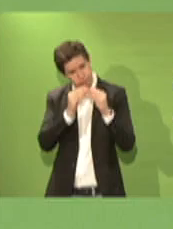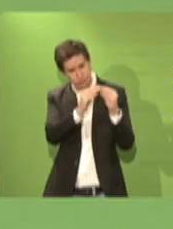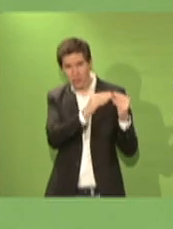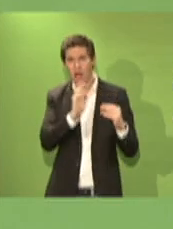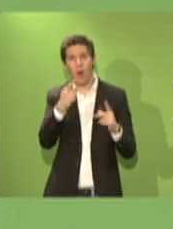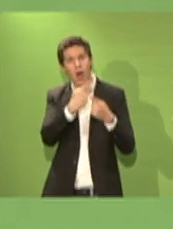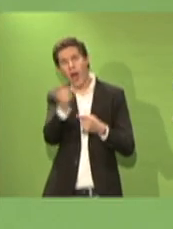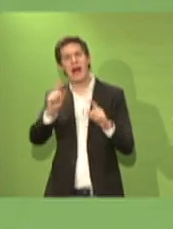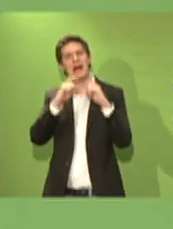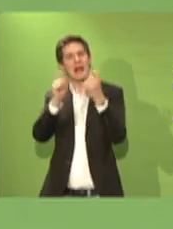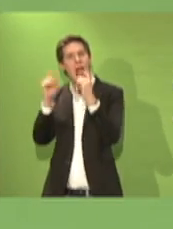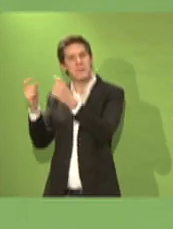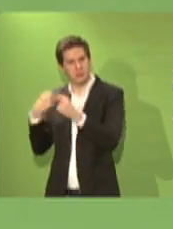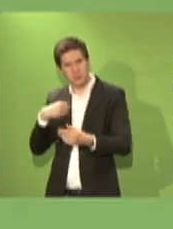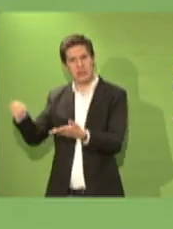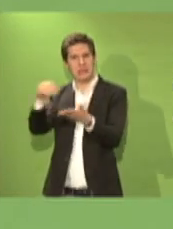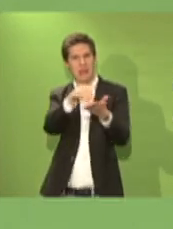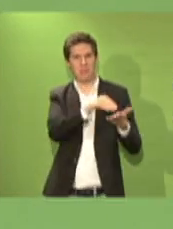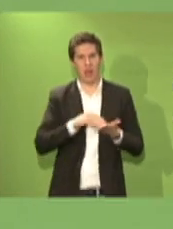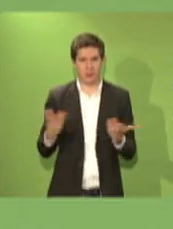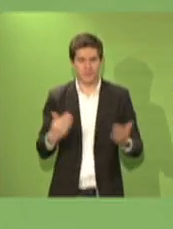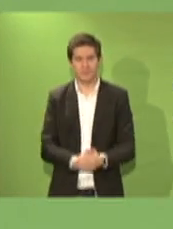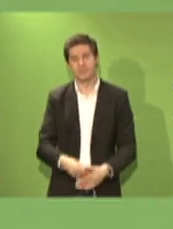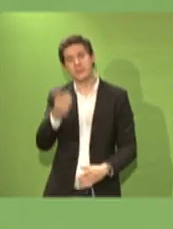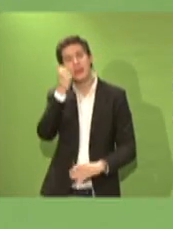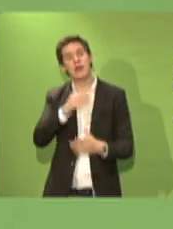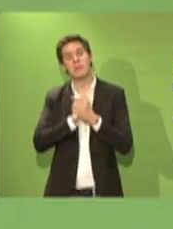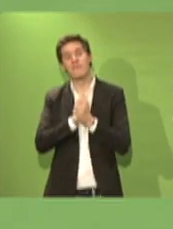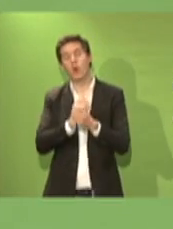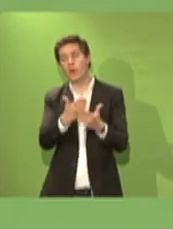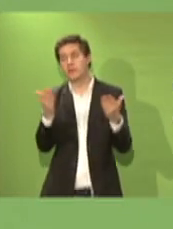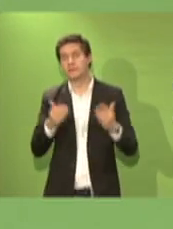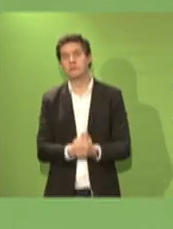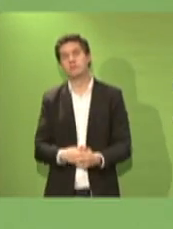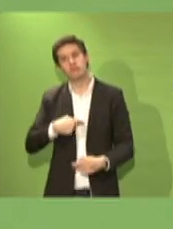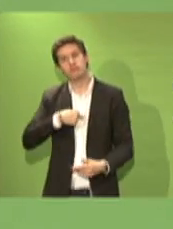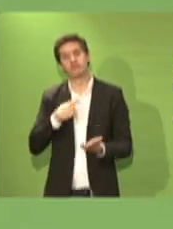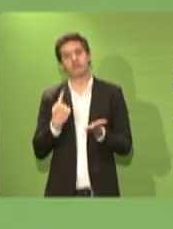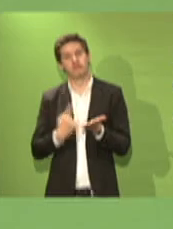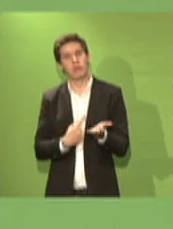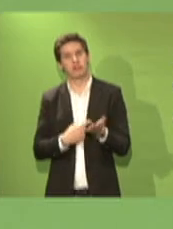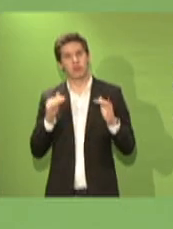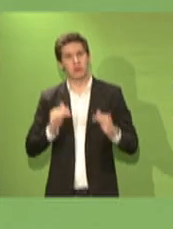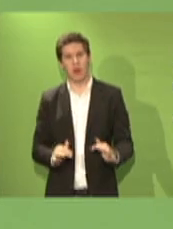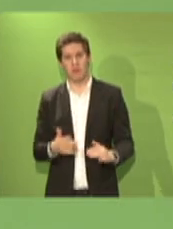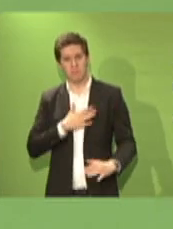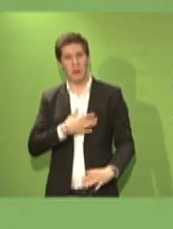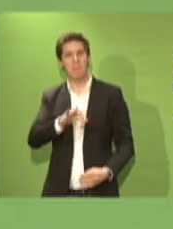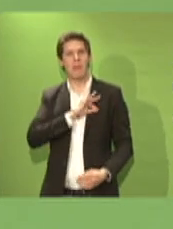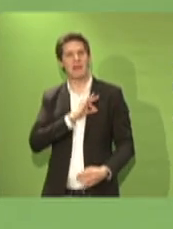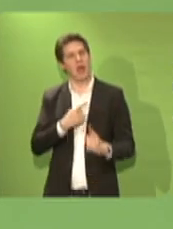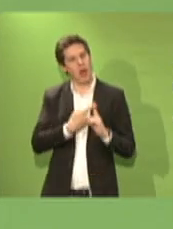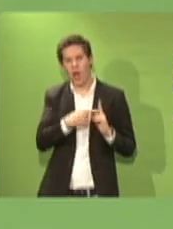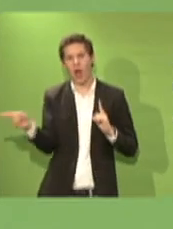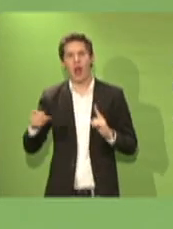einzubinden. Liebe Freundinnen und Freunde, wir haben den Anspruch, dass sich in unserer Partei alle Bevölkerungsgruppen abbilden